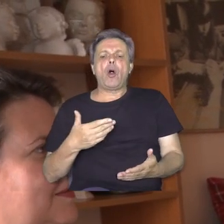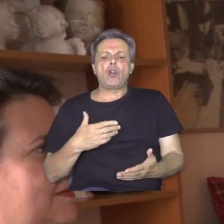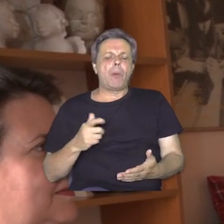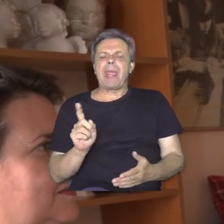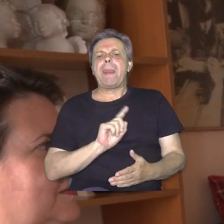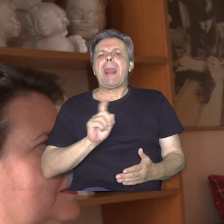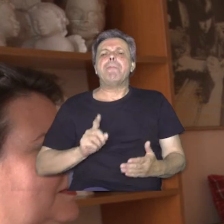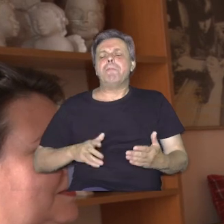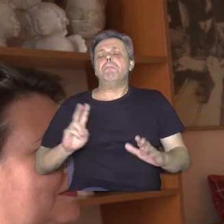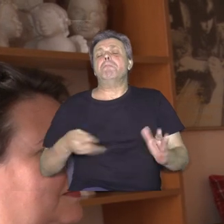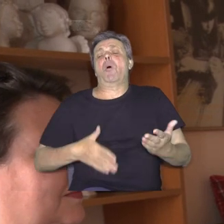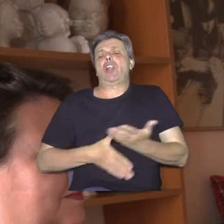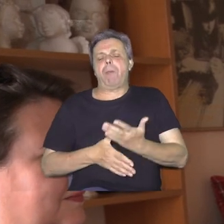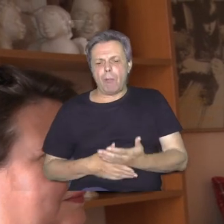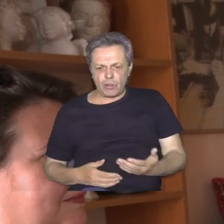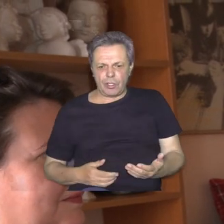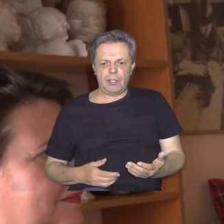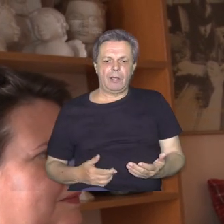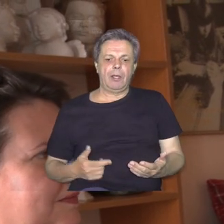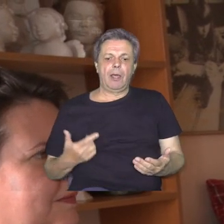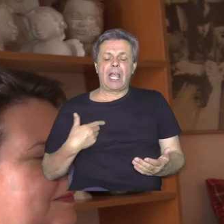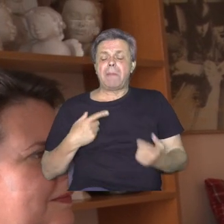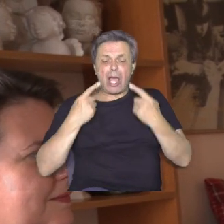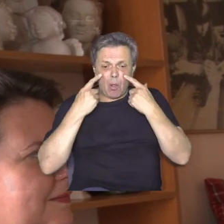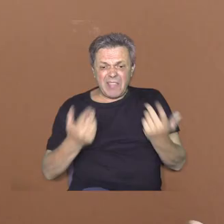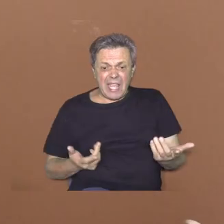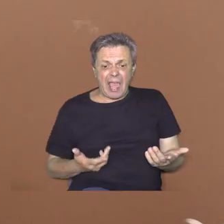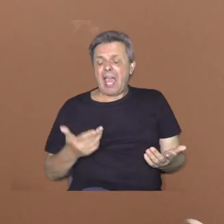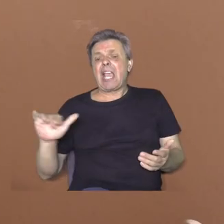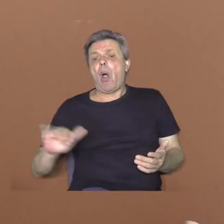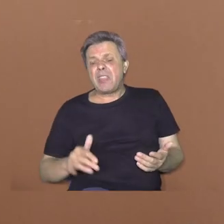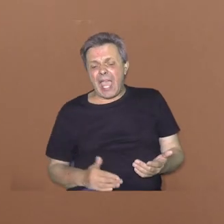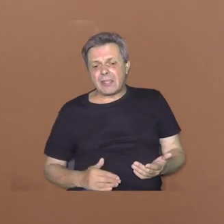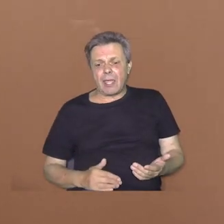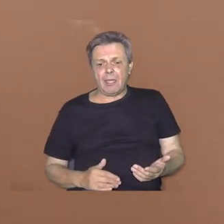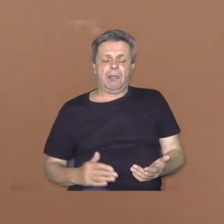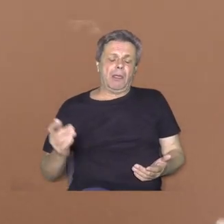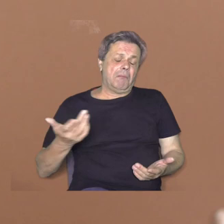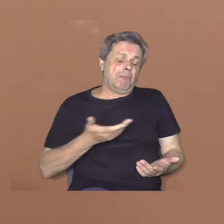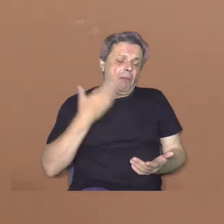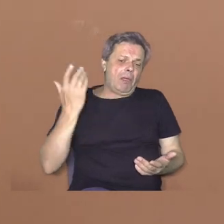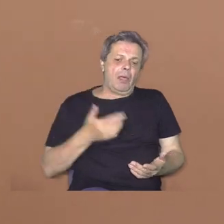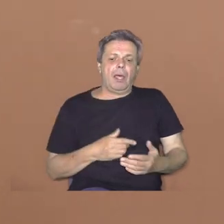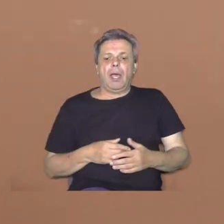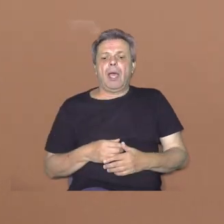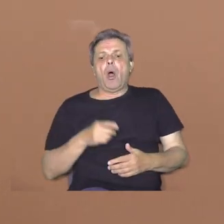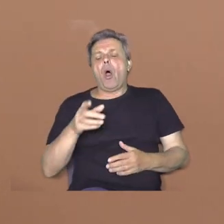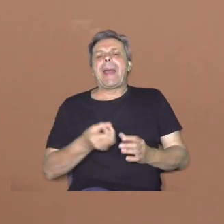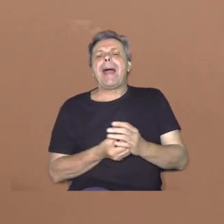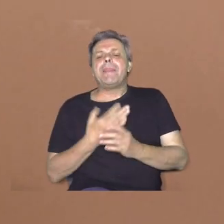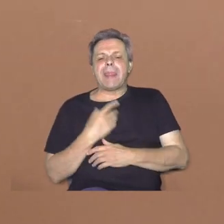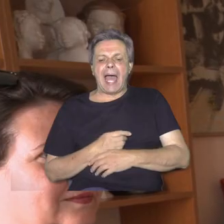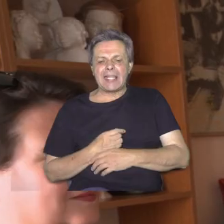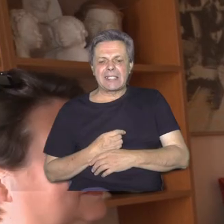Ono mi ne može pomoći, jer sam ja to vidjela kao dijete, skulptura. Ona